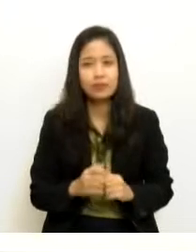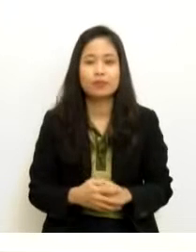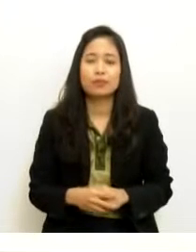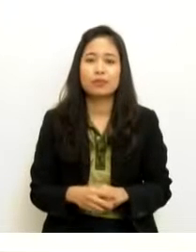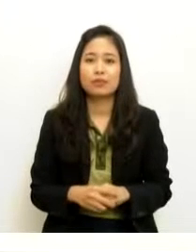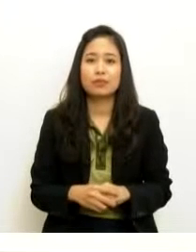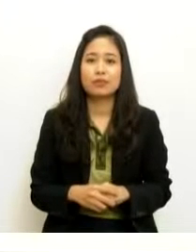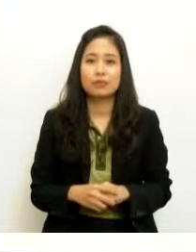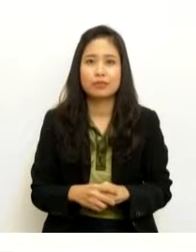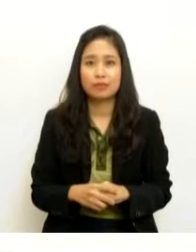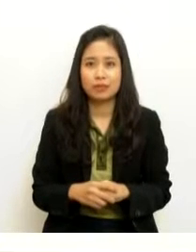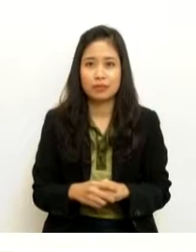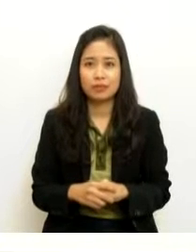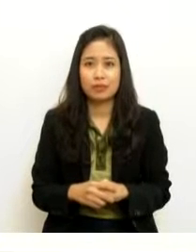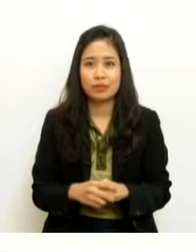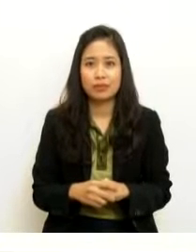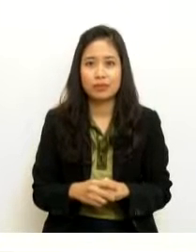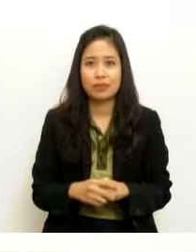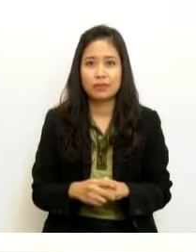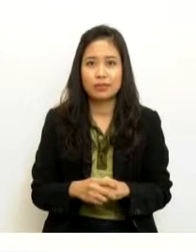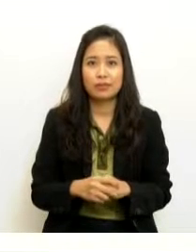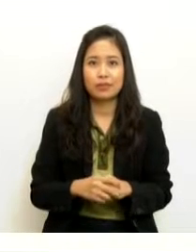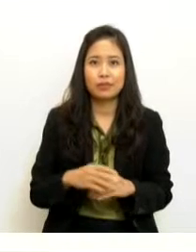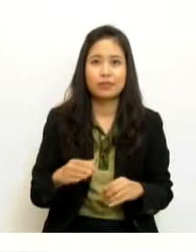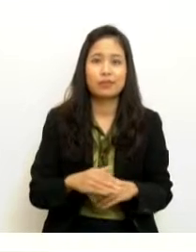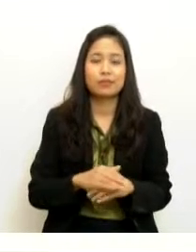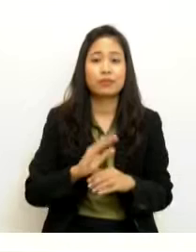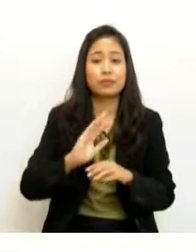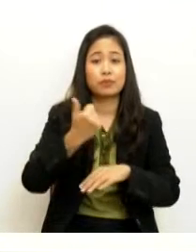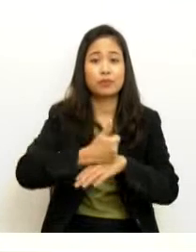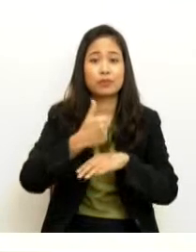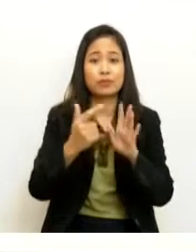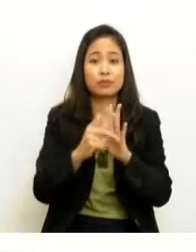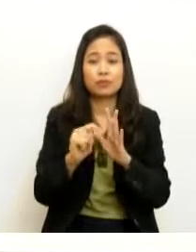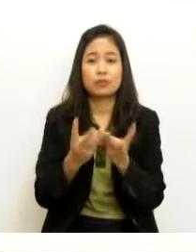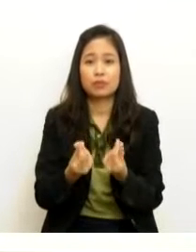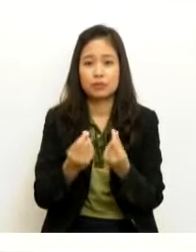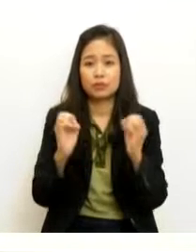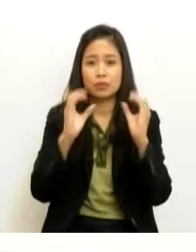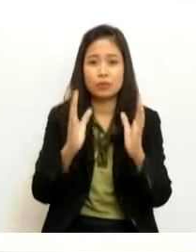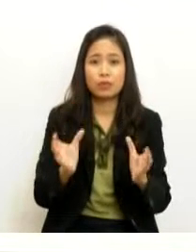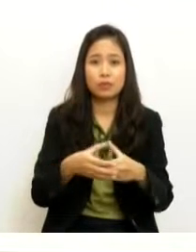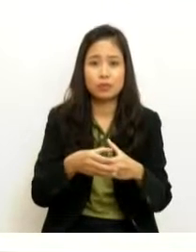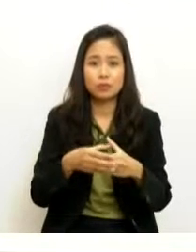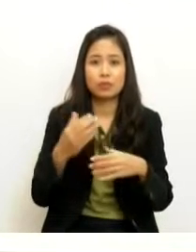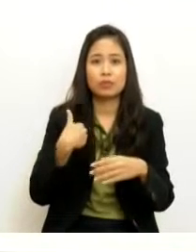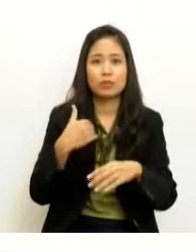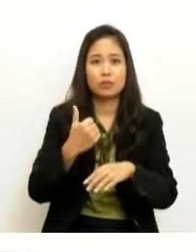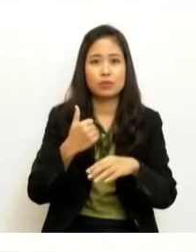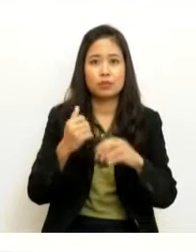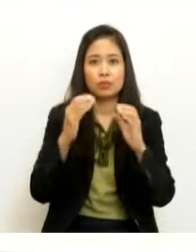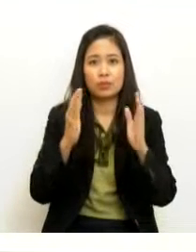ครับสวัสดีท่านผู้อำนวยการสำนักงานเขตคณะคุณครูและก็ผู้ที่ก